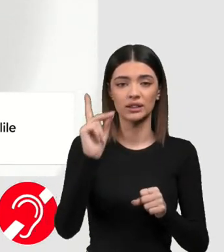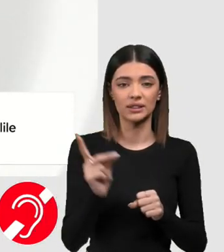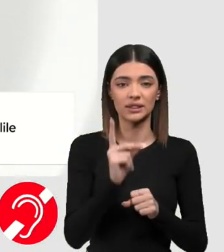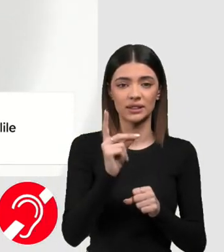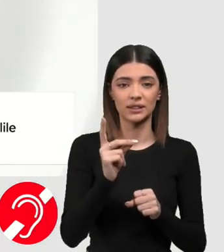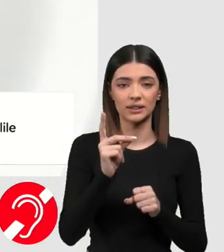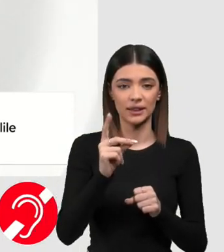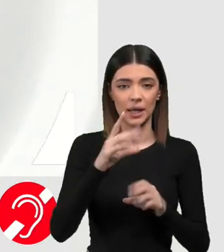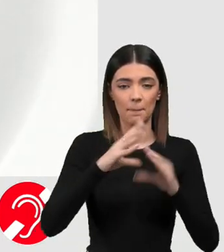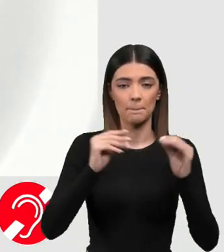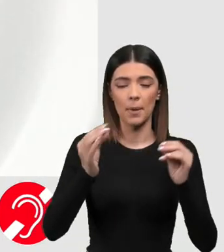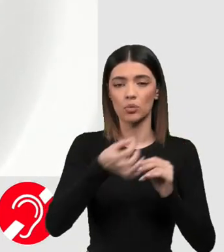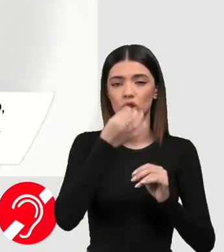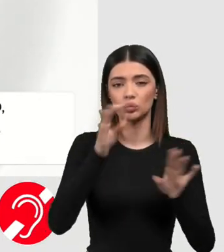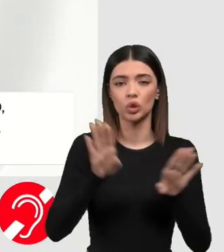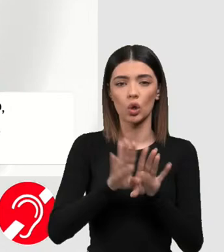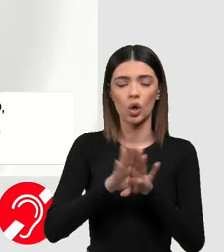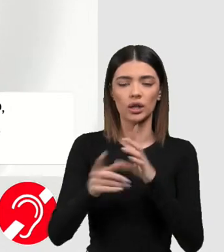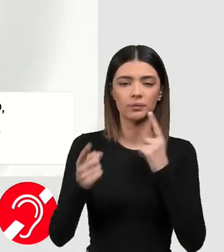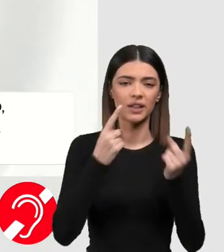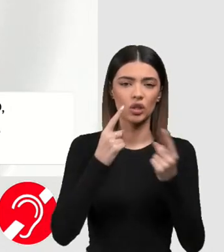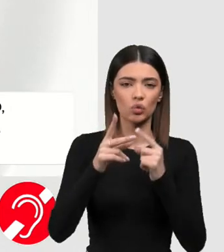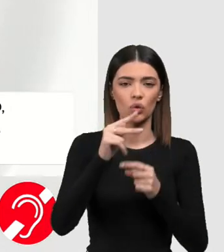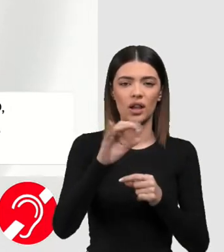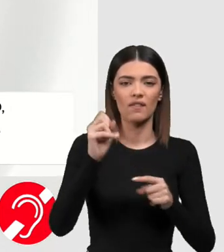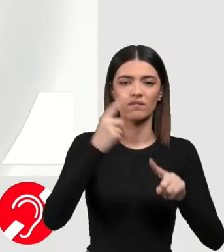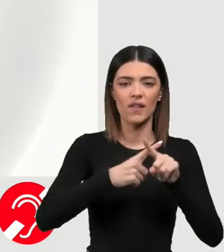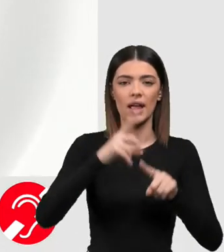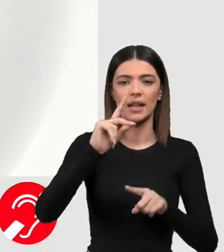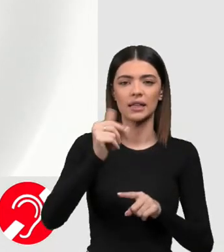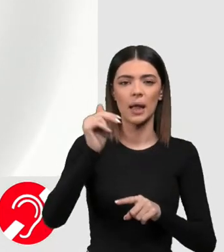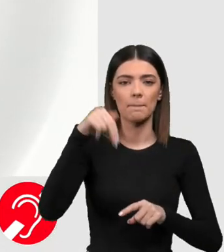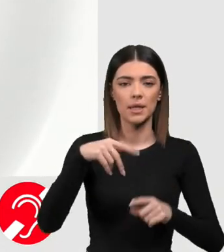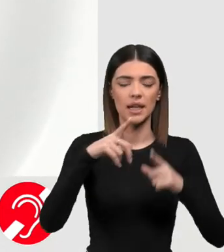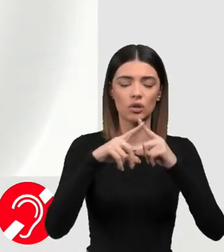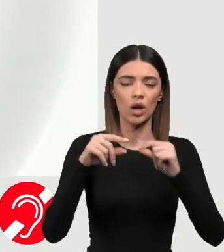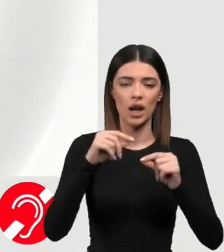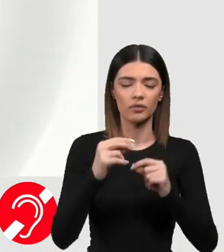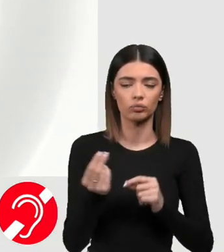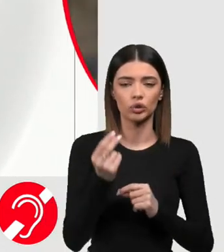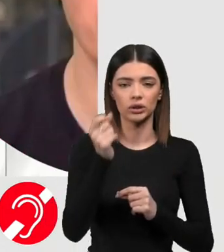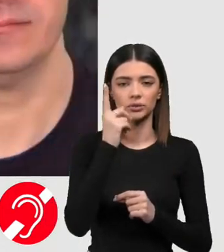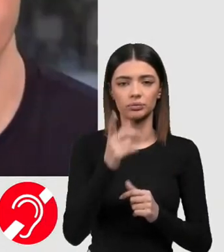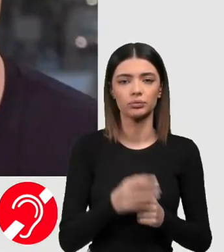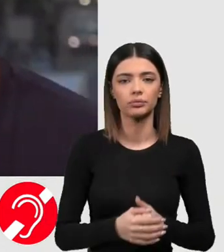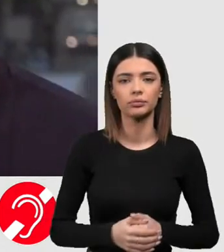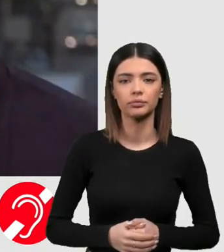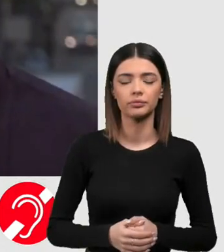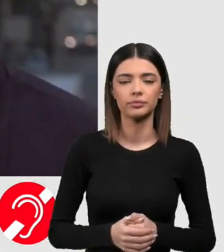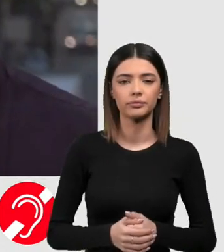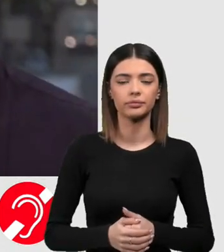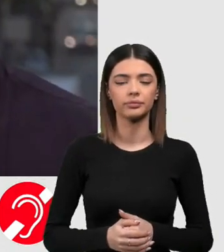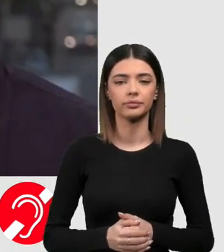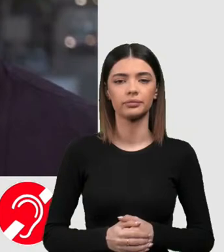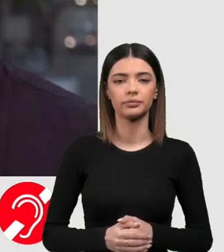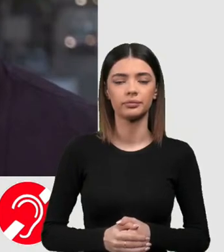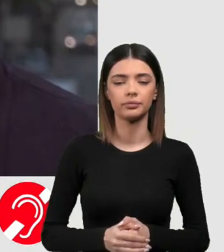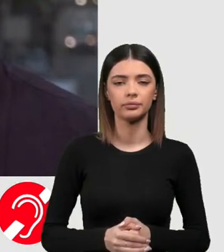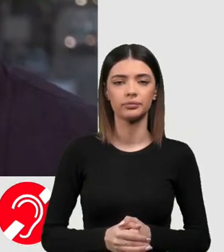cu tehnologia de imprimare 3D. Cu mai multe detalii vine acum colegul meu, Felix Damian, editor corespondent al FNews. Salut, Felix!